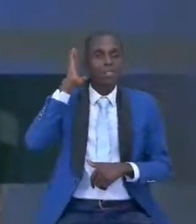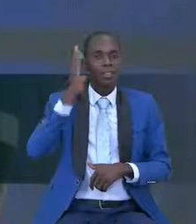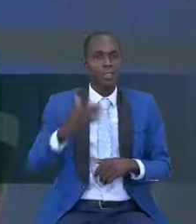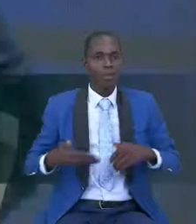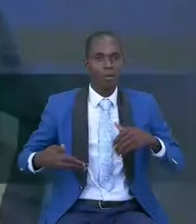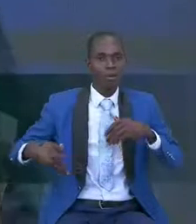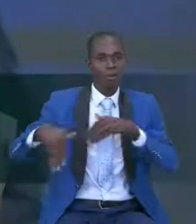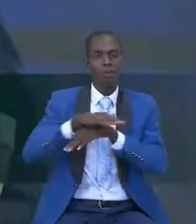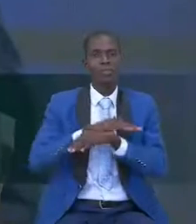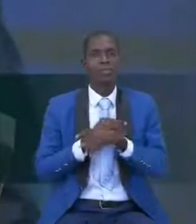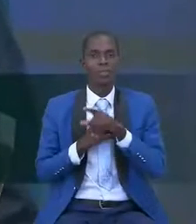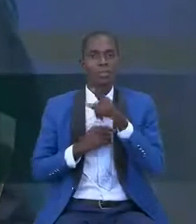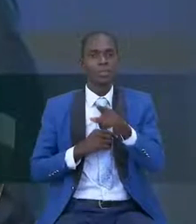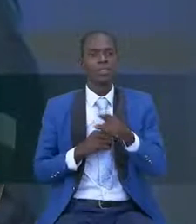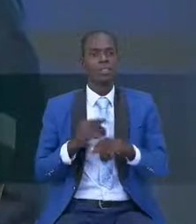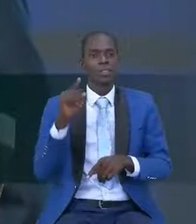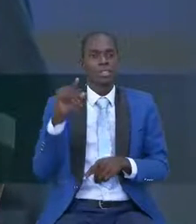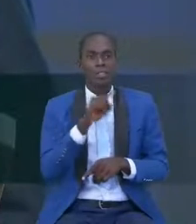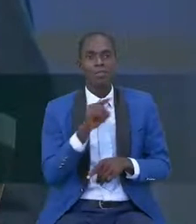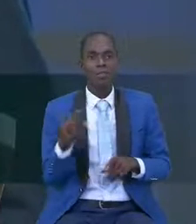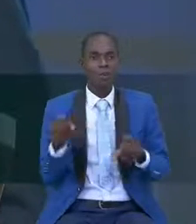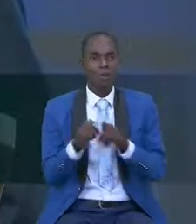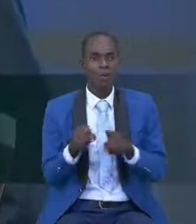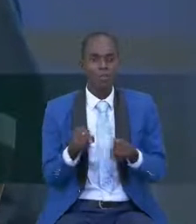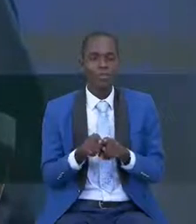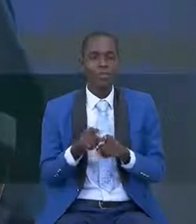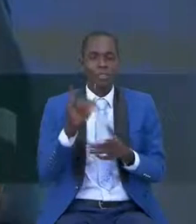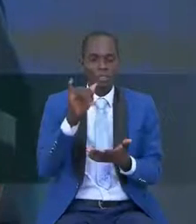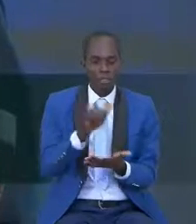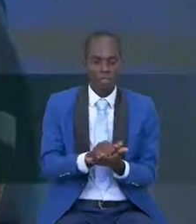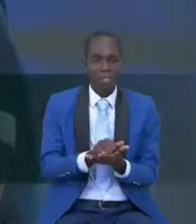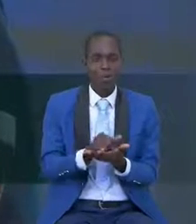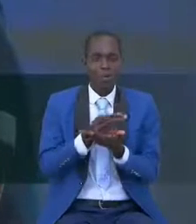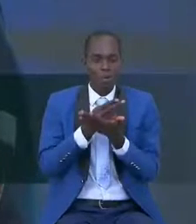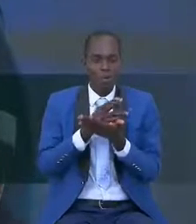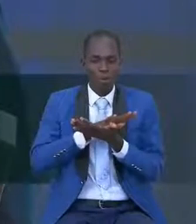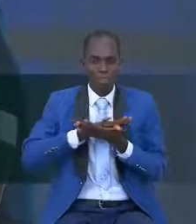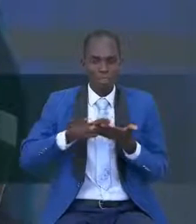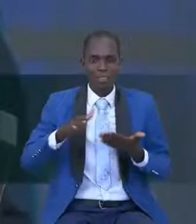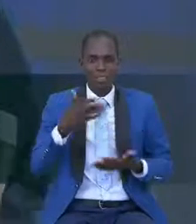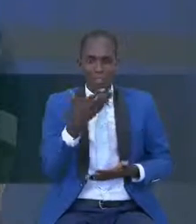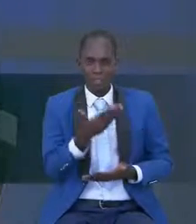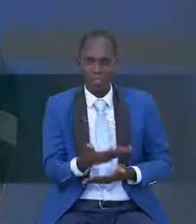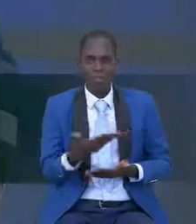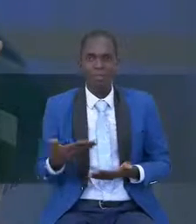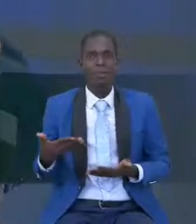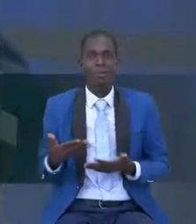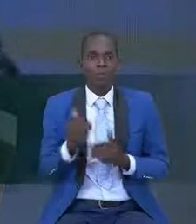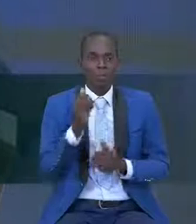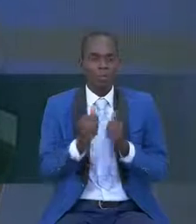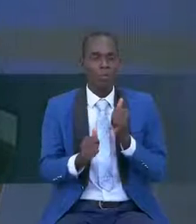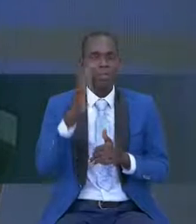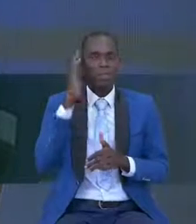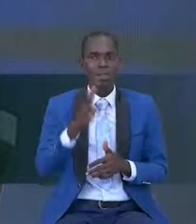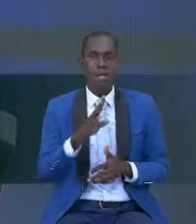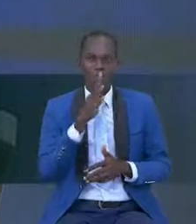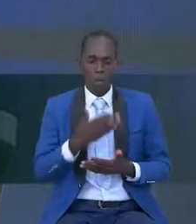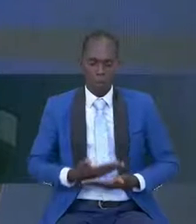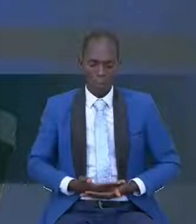ombre. C'est pourquoi le Saint-Enfant qui naîtra de toi sera